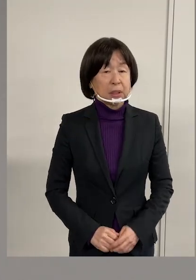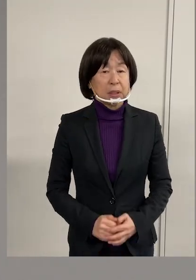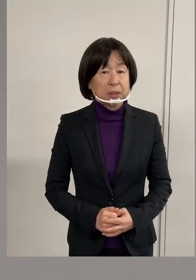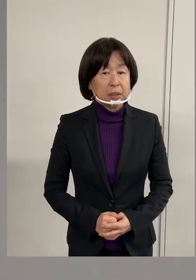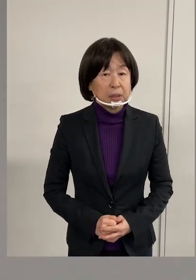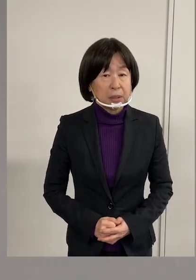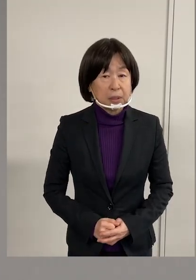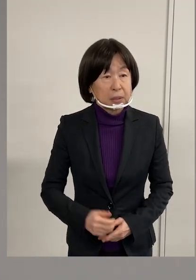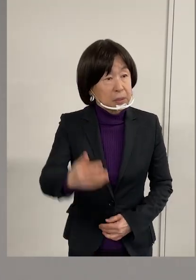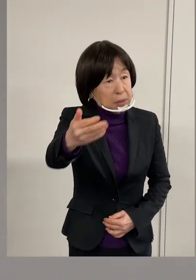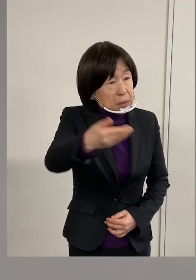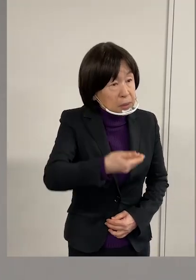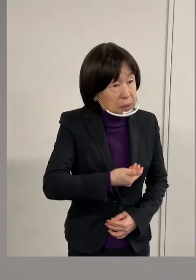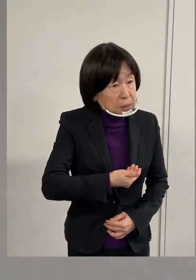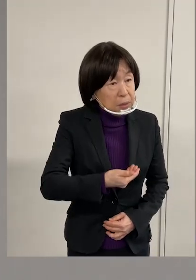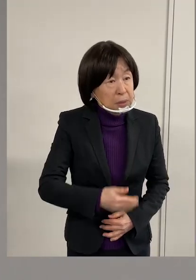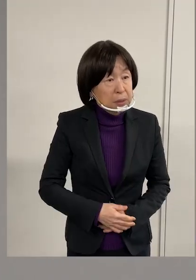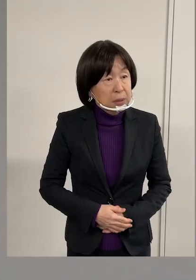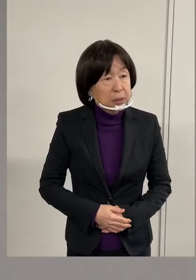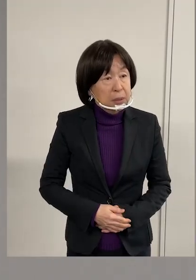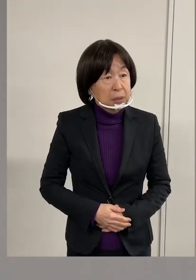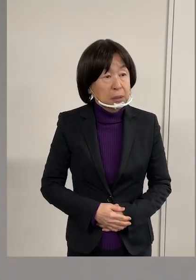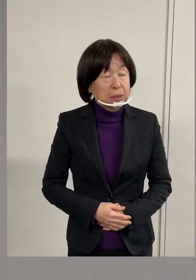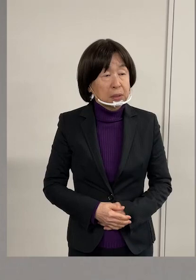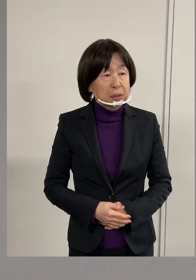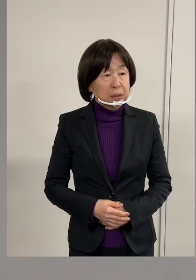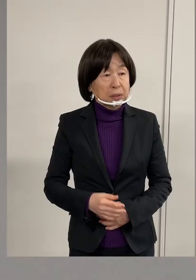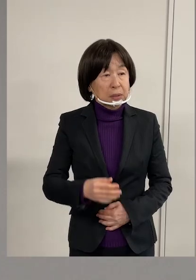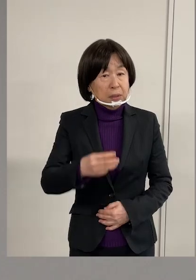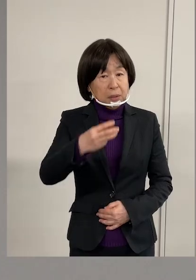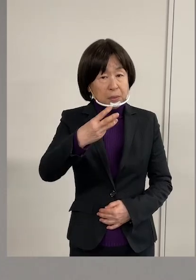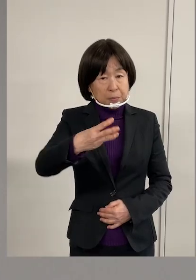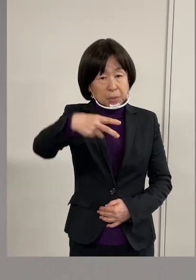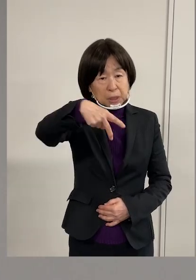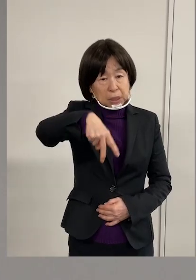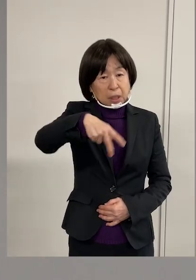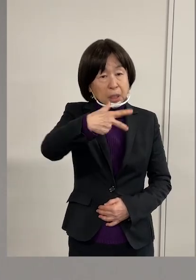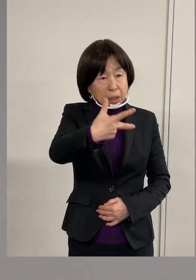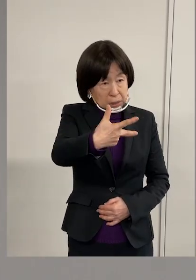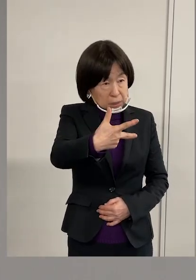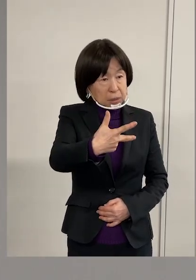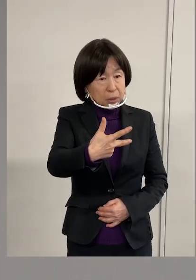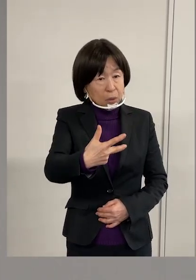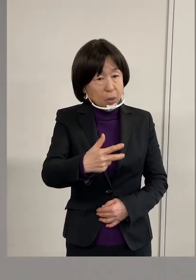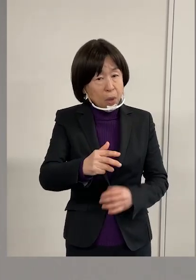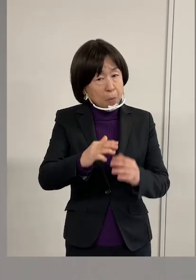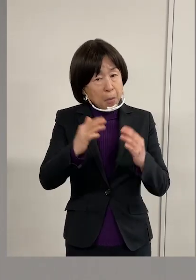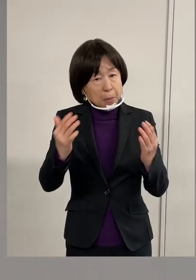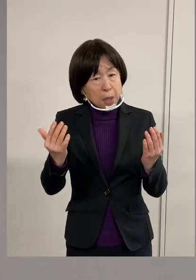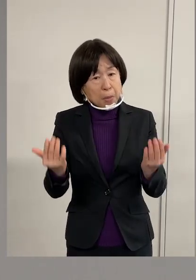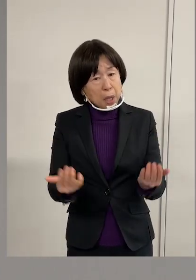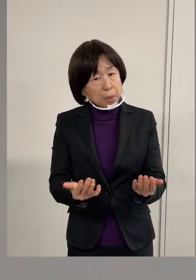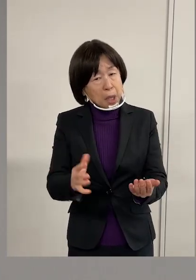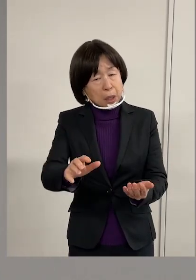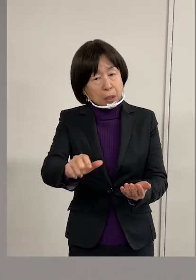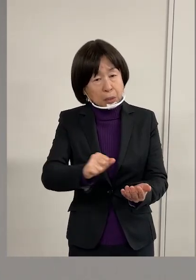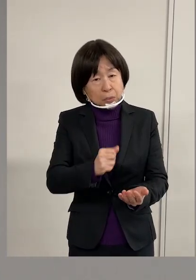聞けば、あれでしょうか。みなしってのはある程度確保はできている状況ですか。 いや、まだだと思